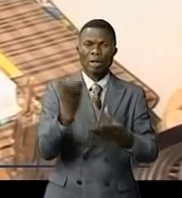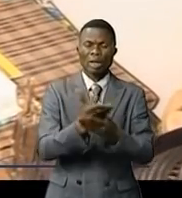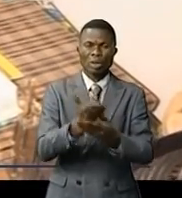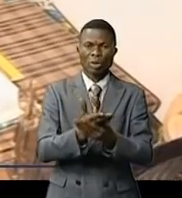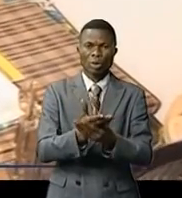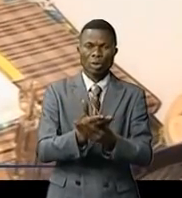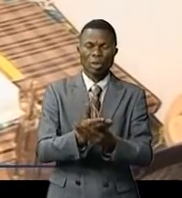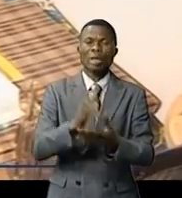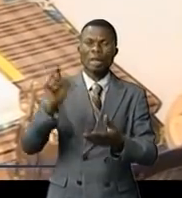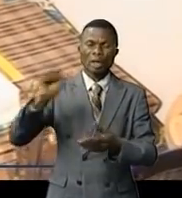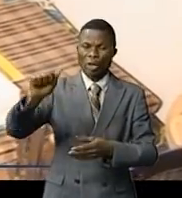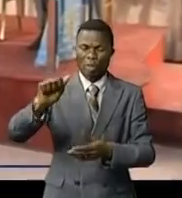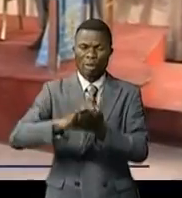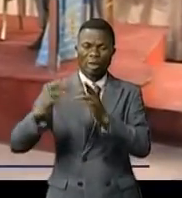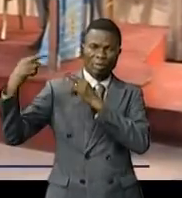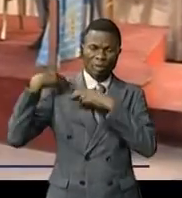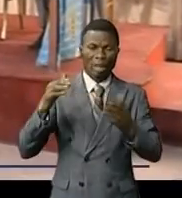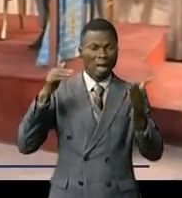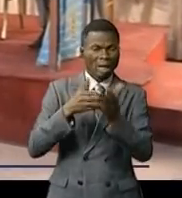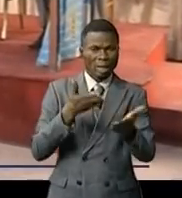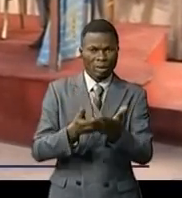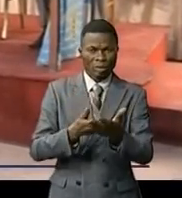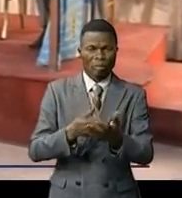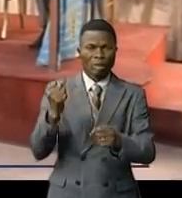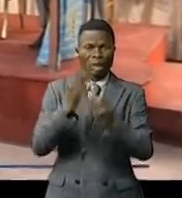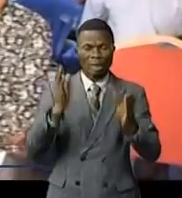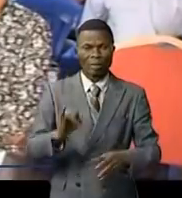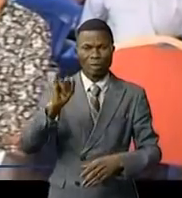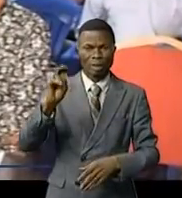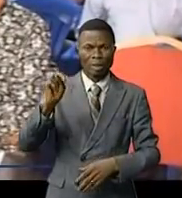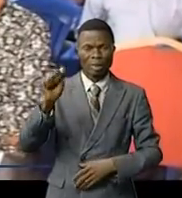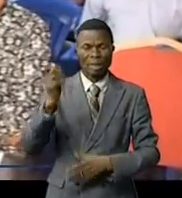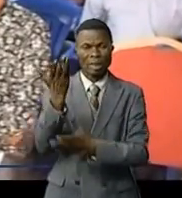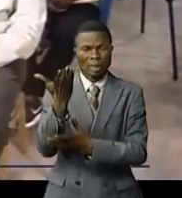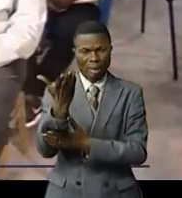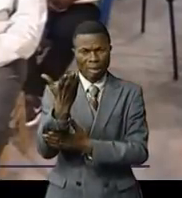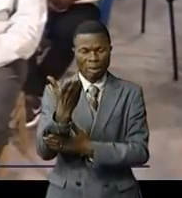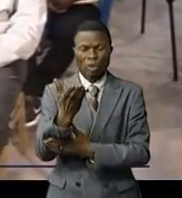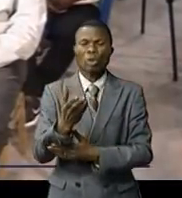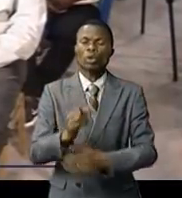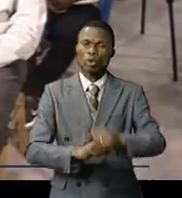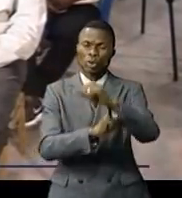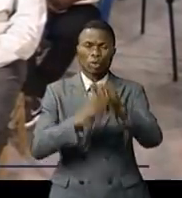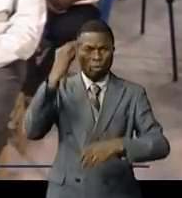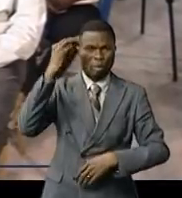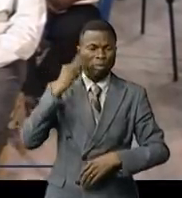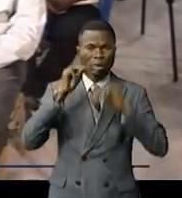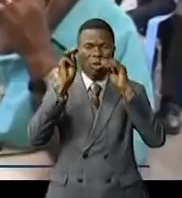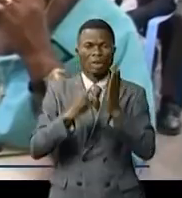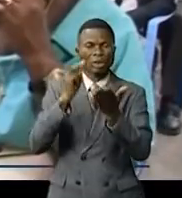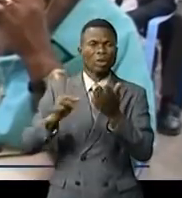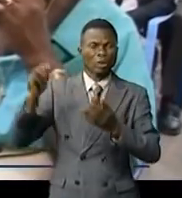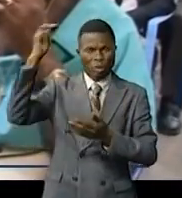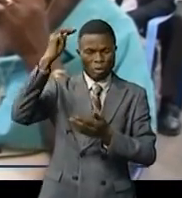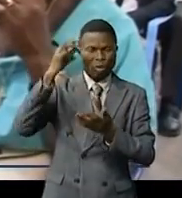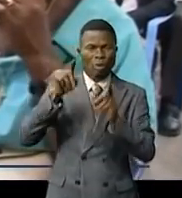documents des propriétaires. Face à cette menace, le personnel de l'INA a sollicité l'implication du ministre de l'Enseignement supérieur